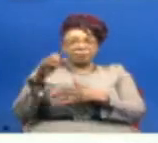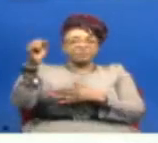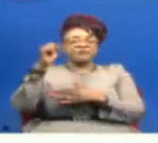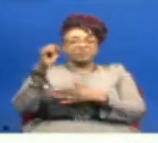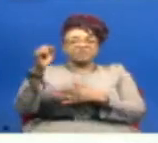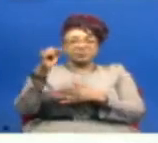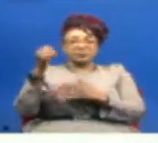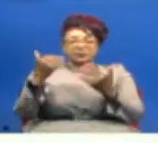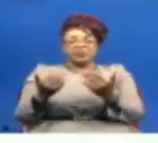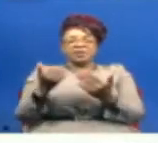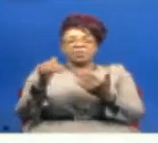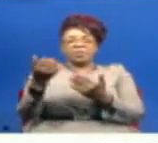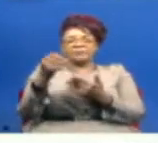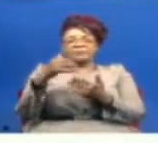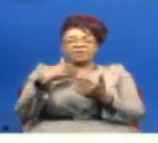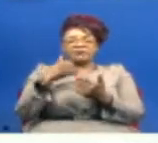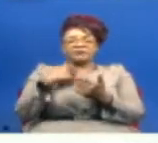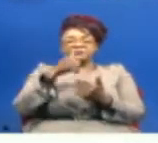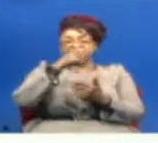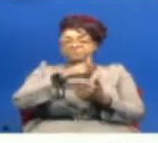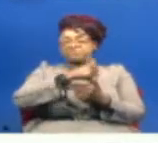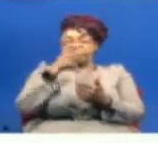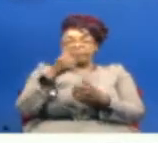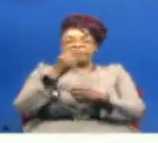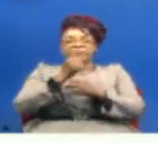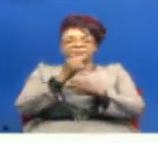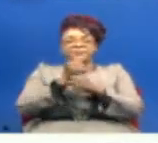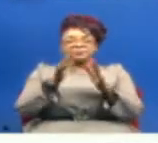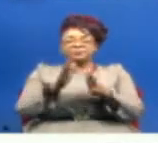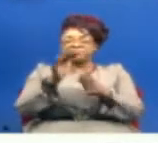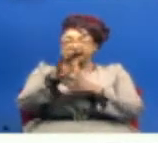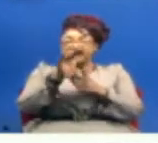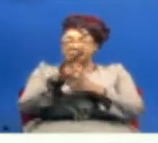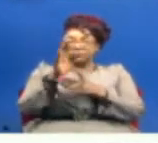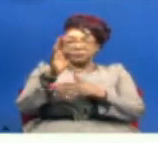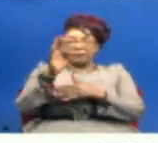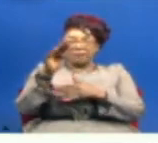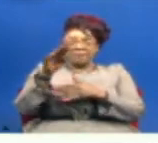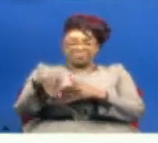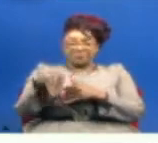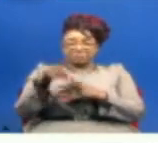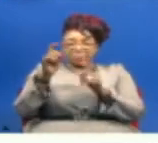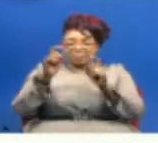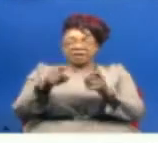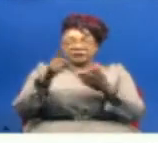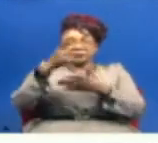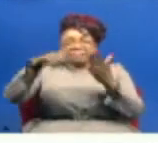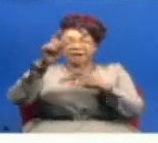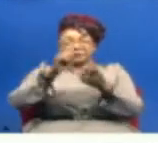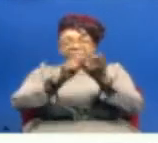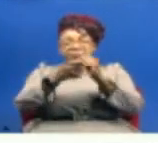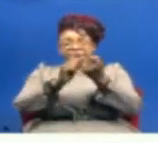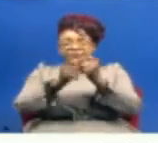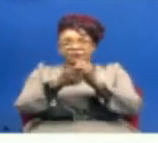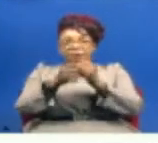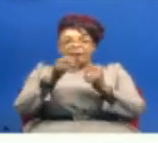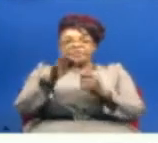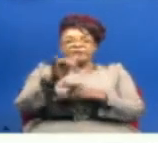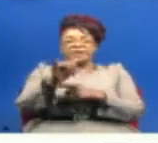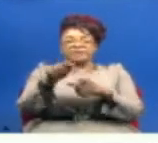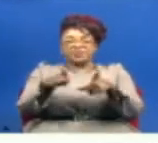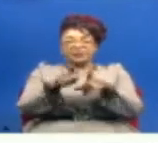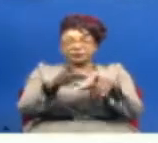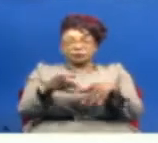Muungano wafanyikazi wa kibinafsi umewaomba wabunge kupitisha mswada wa marekebisho ya sheria ya ulinzi wa kibinafsi kama njia